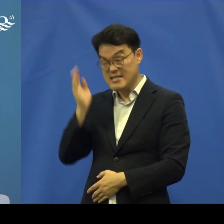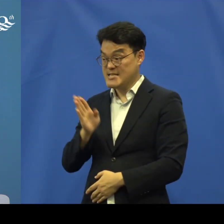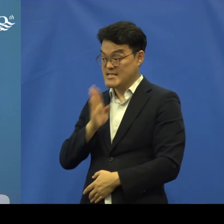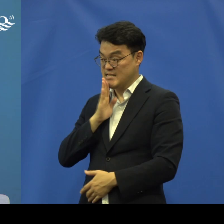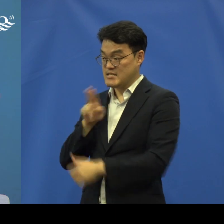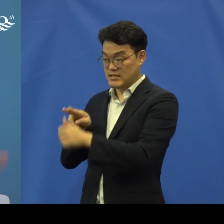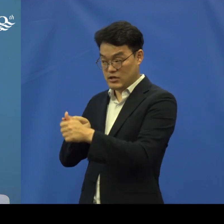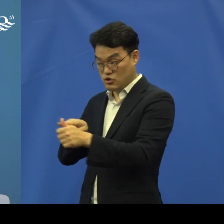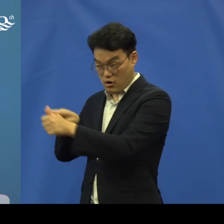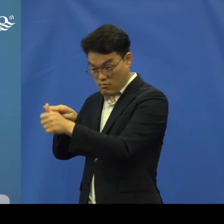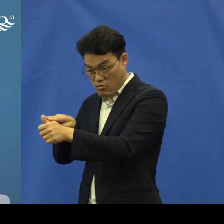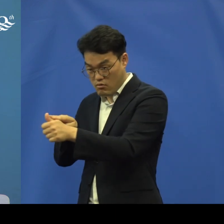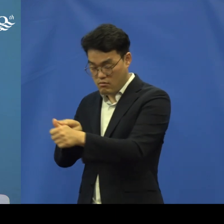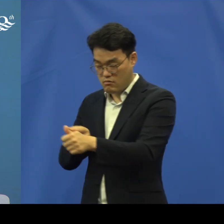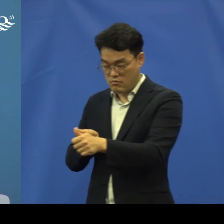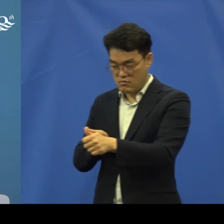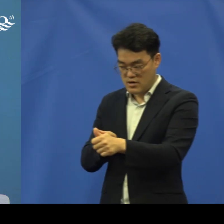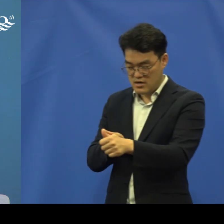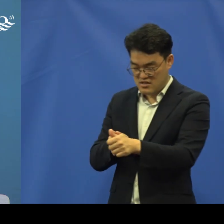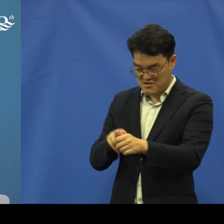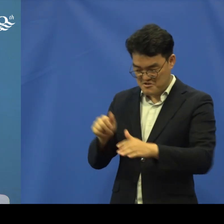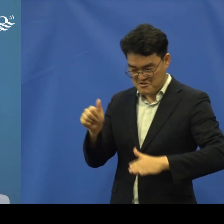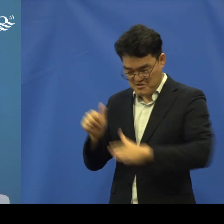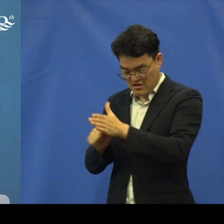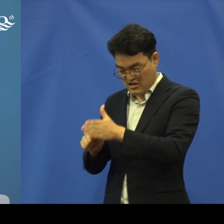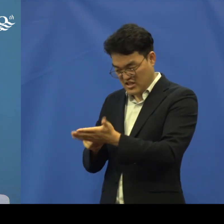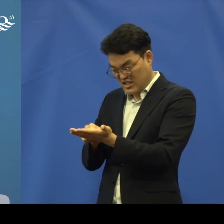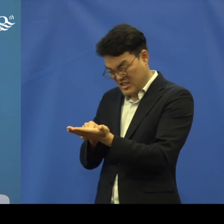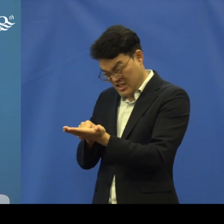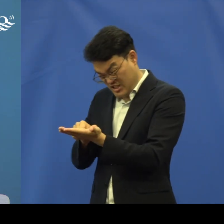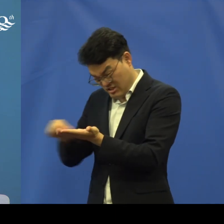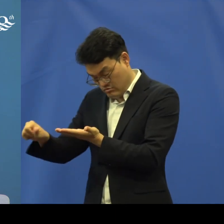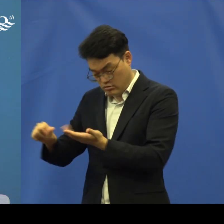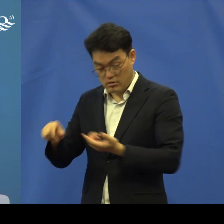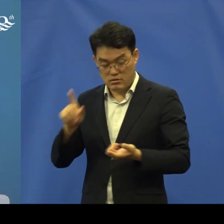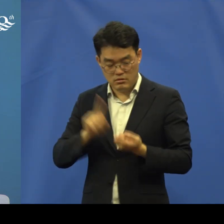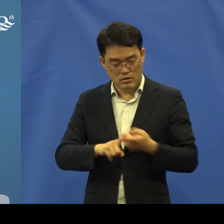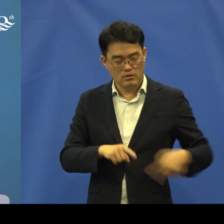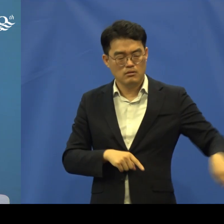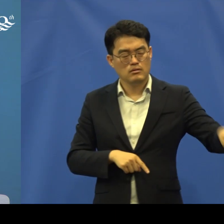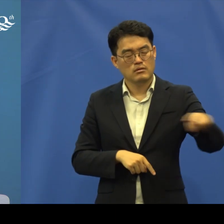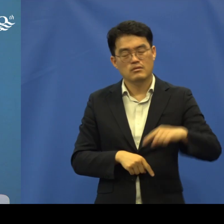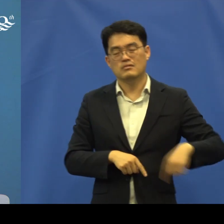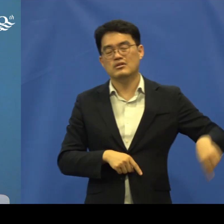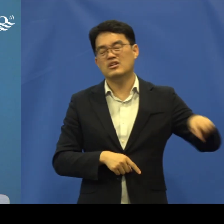혼란시켜버리는 이게 얼마든지 가능하거든요. 그 문제가 지금 이미 이슈가 되고 있어요, 여러분.